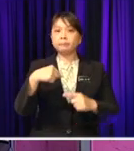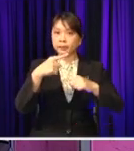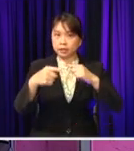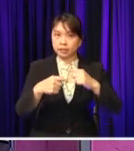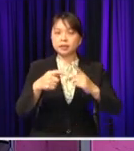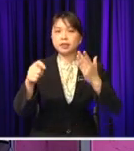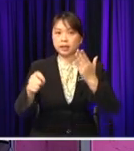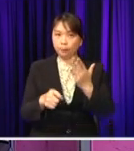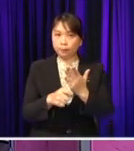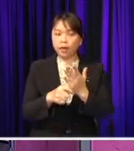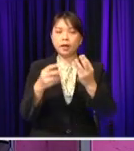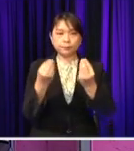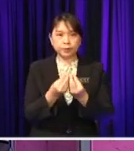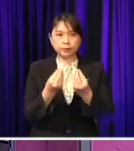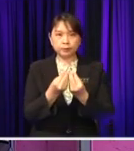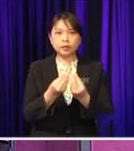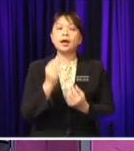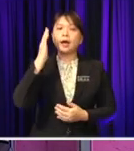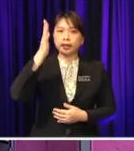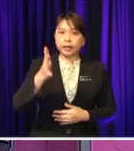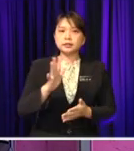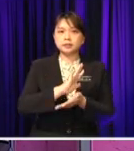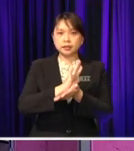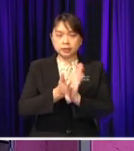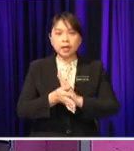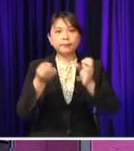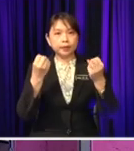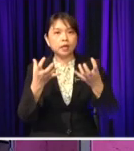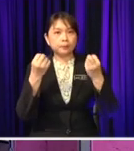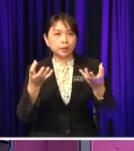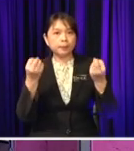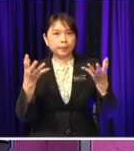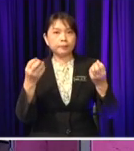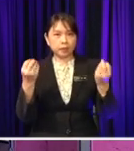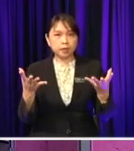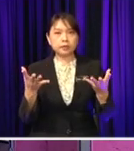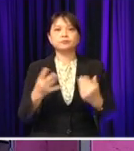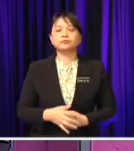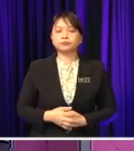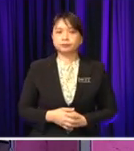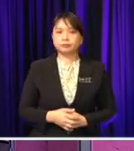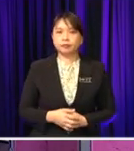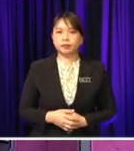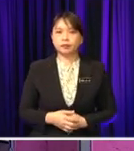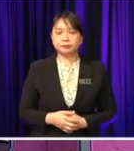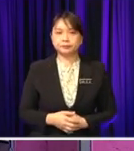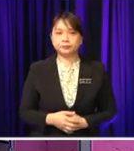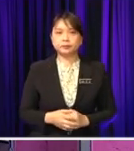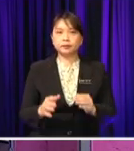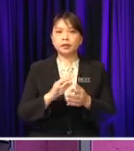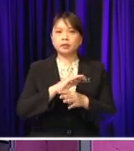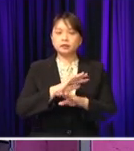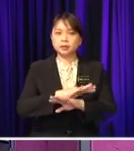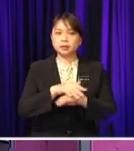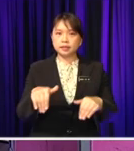banyak akan jadi bertambah Oke agar jadi macam kita jawab soal yang tadi kan jadi jangan kita kurangkan